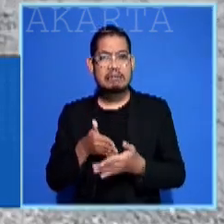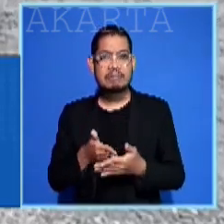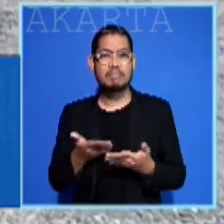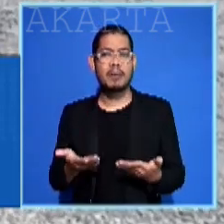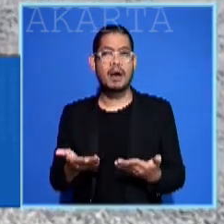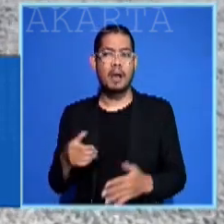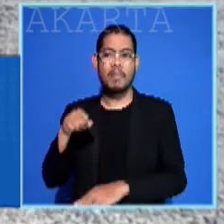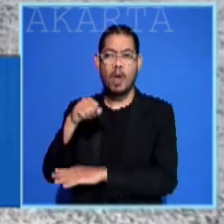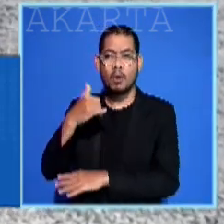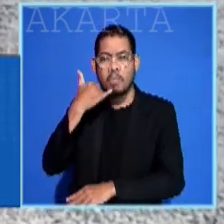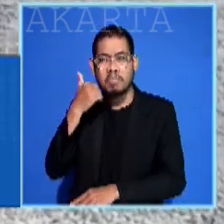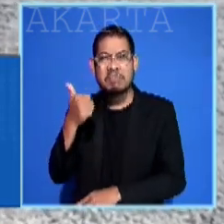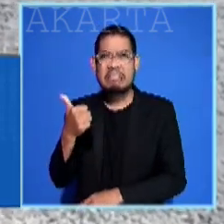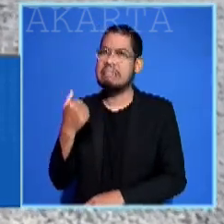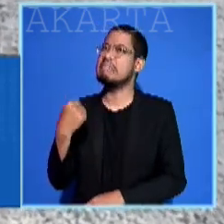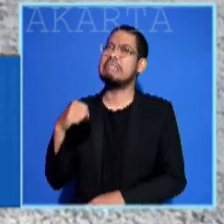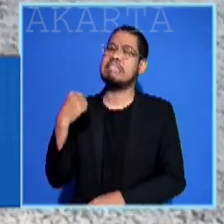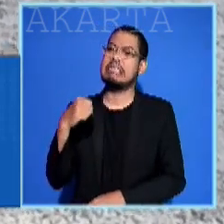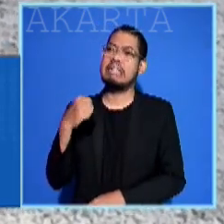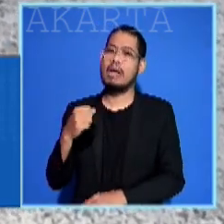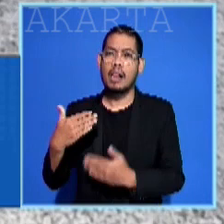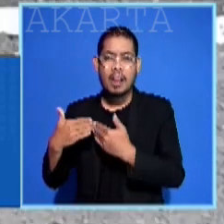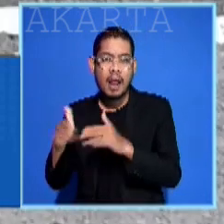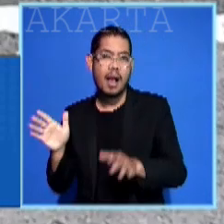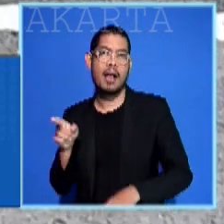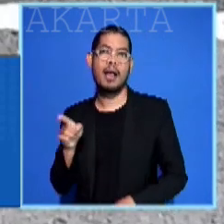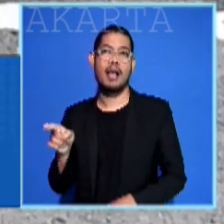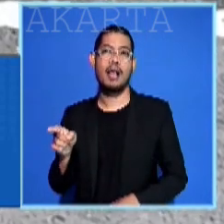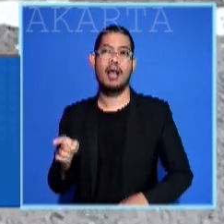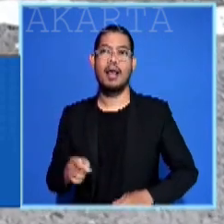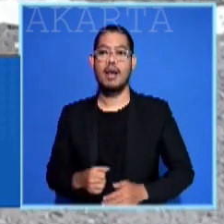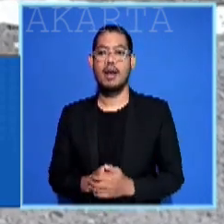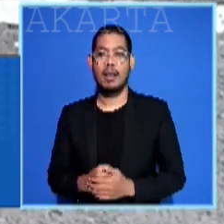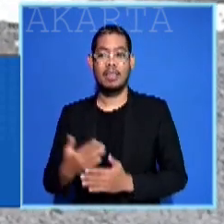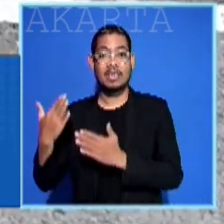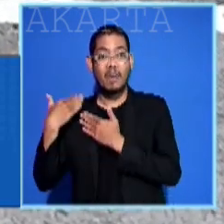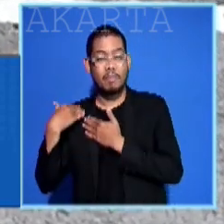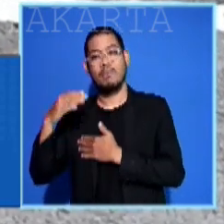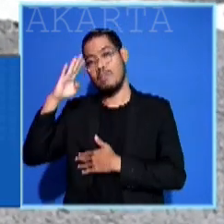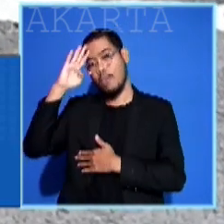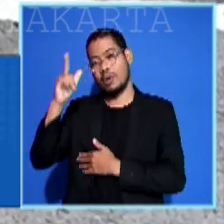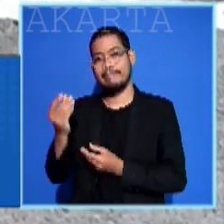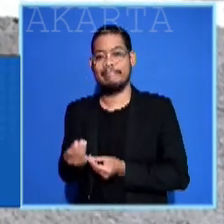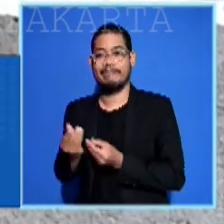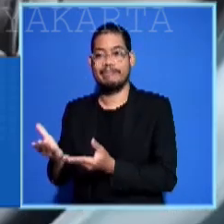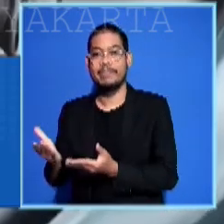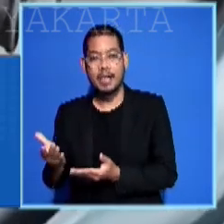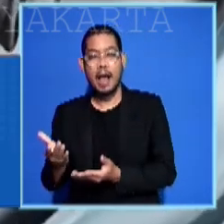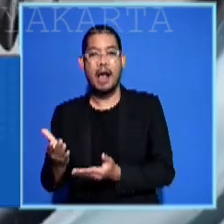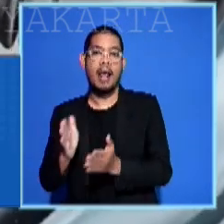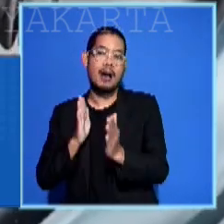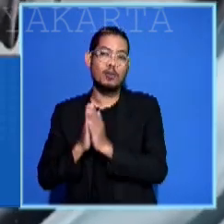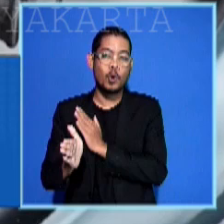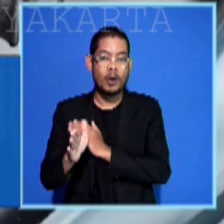dan justru menghilang. Petugas polisi Polsek Wates yang mendapat laporan korban langsung melakukan penyelidikan